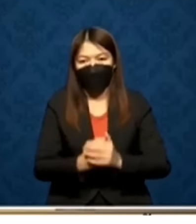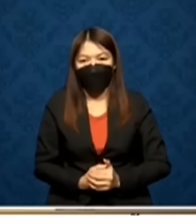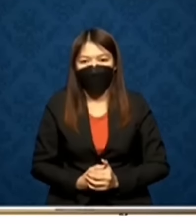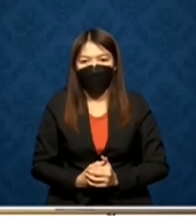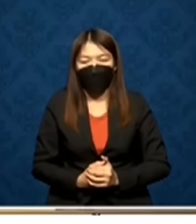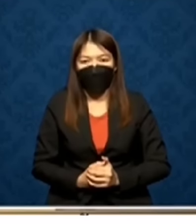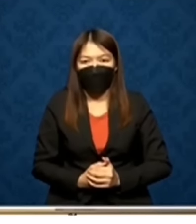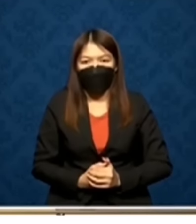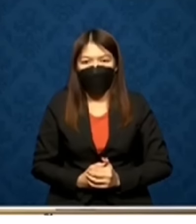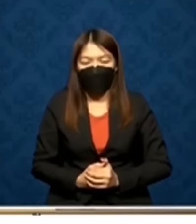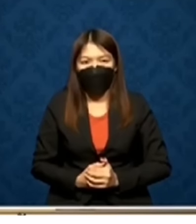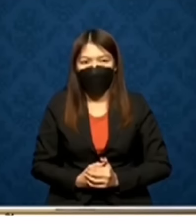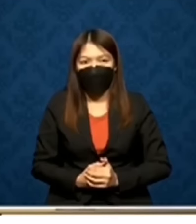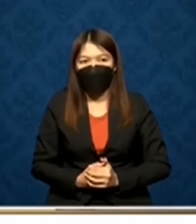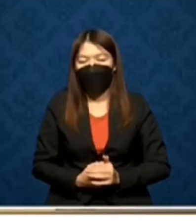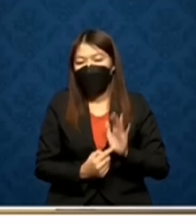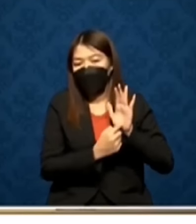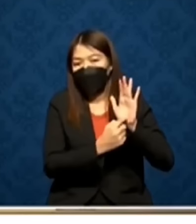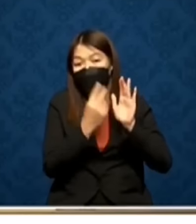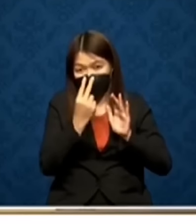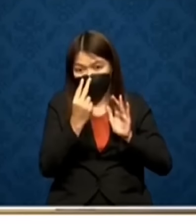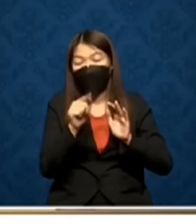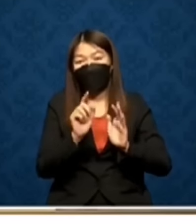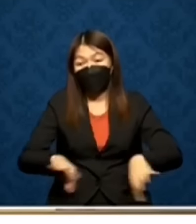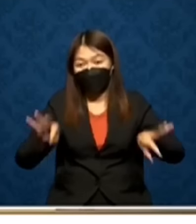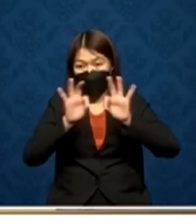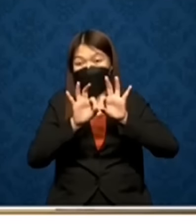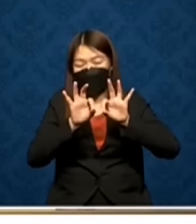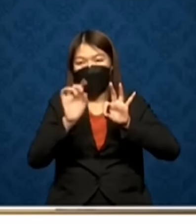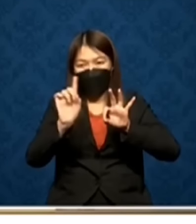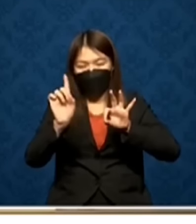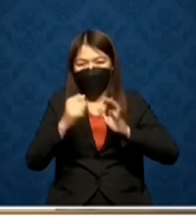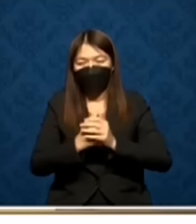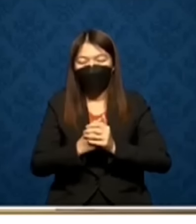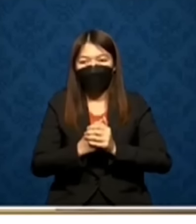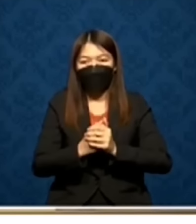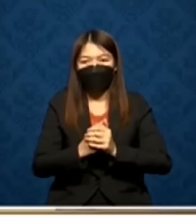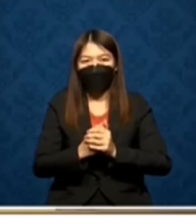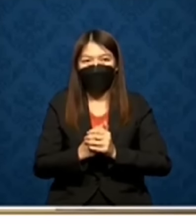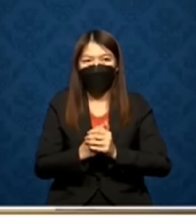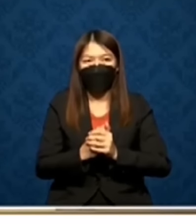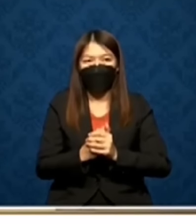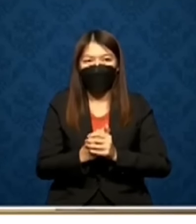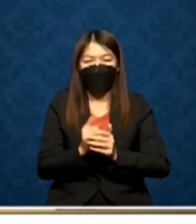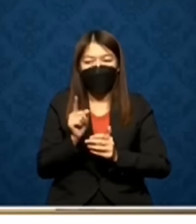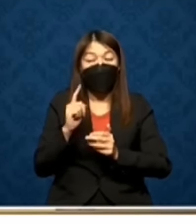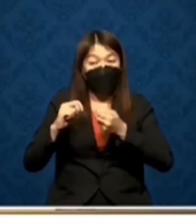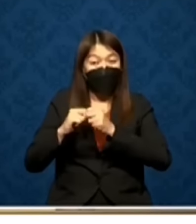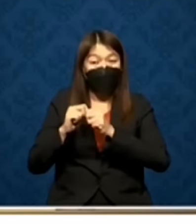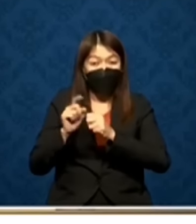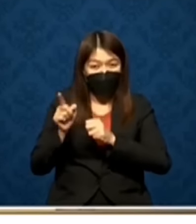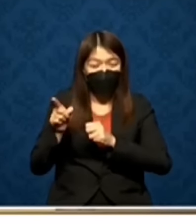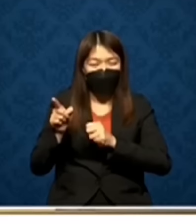านที่เคารพครับที่สำคัญกรณีดังกล่าวเนี่ยถ้